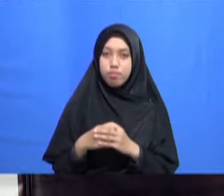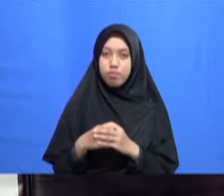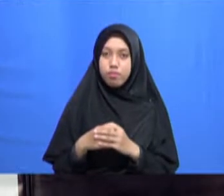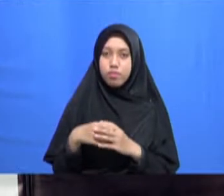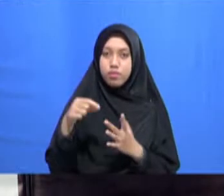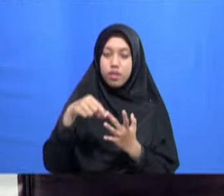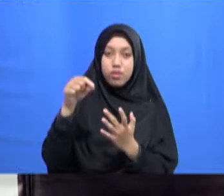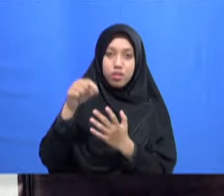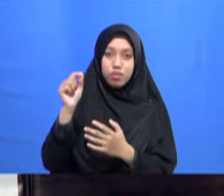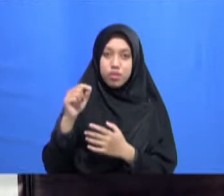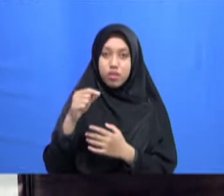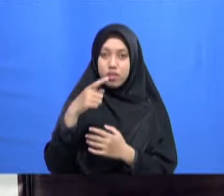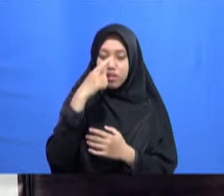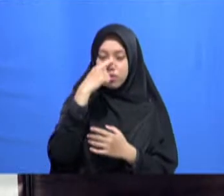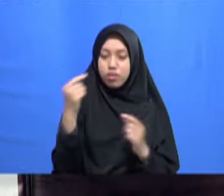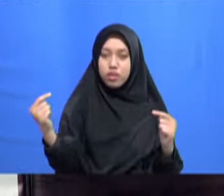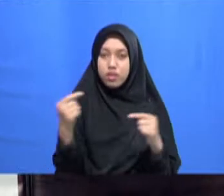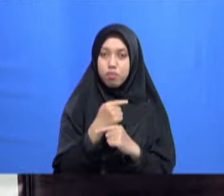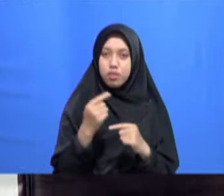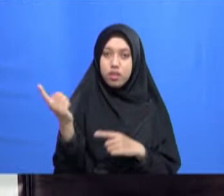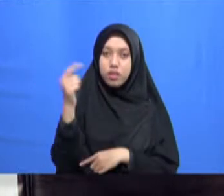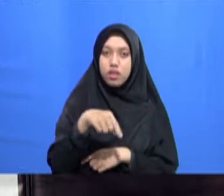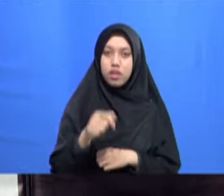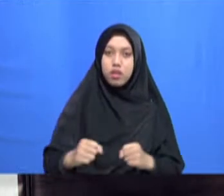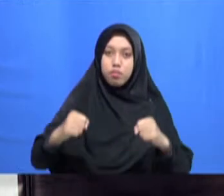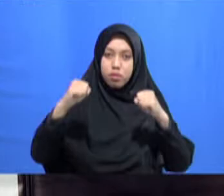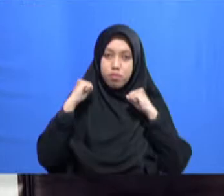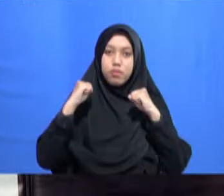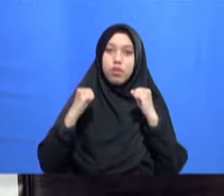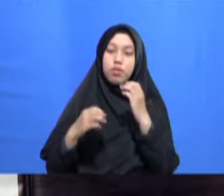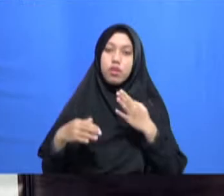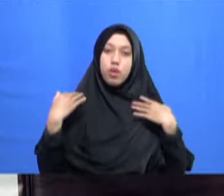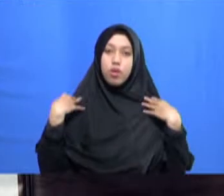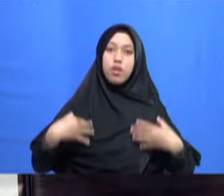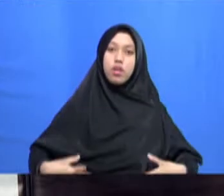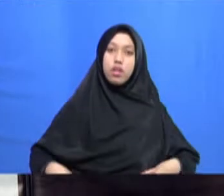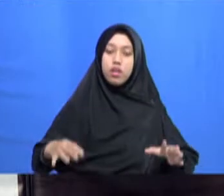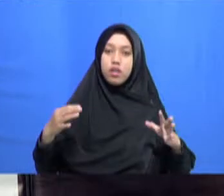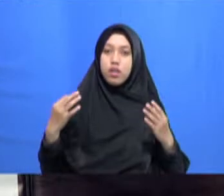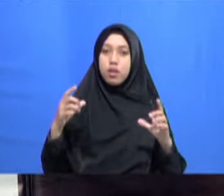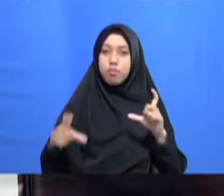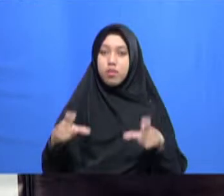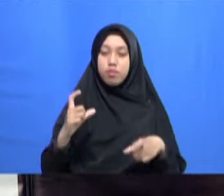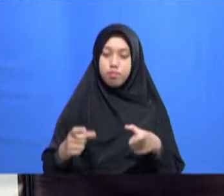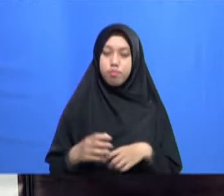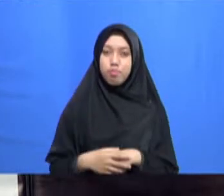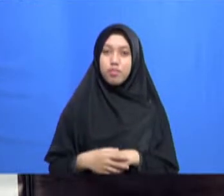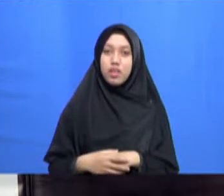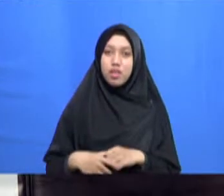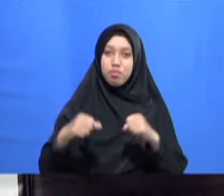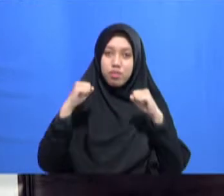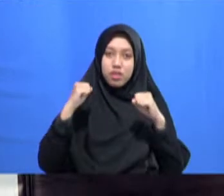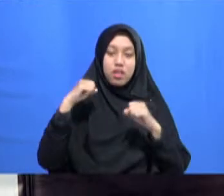untuk dalam debat hari ini adalah memperkuat sumber daya manusia, yang selanjutnya adalah memperkuat keberadaan